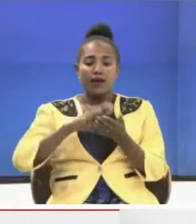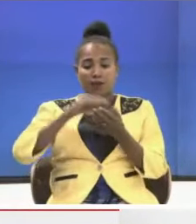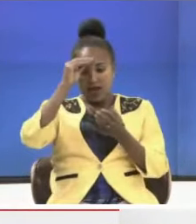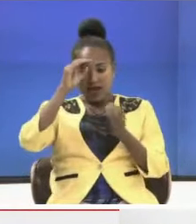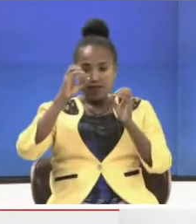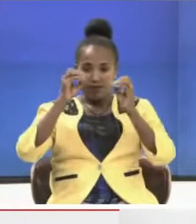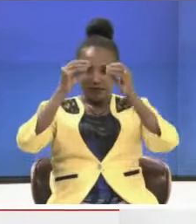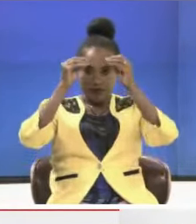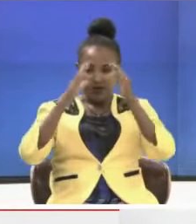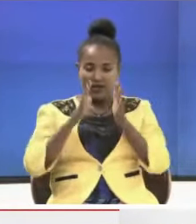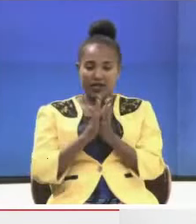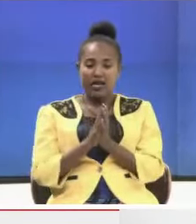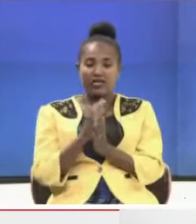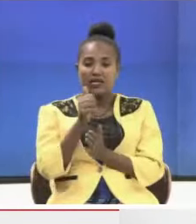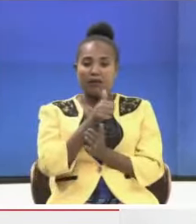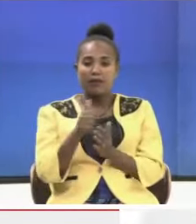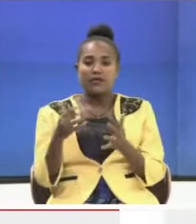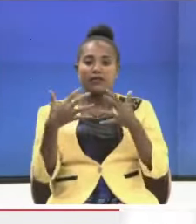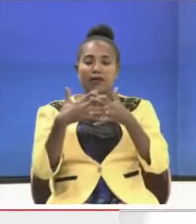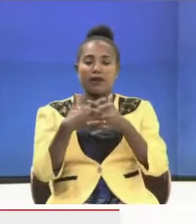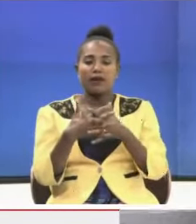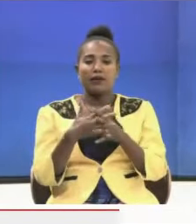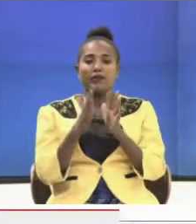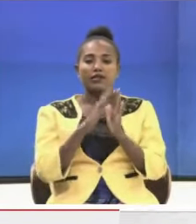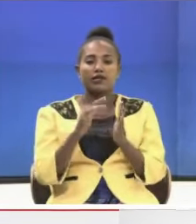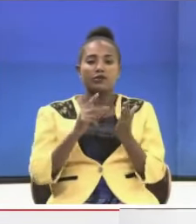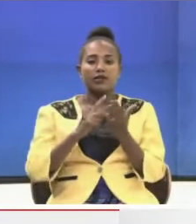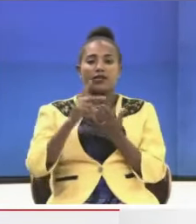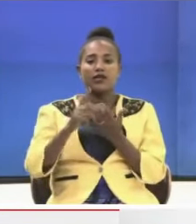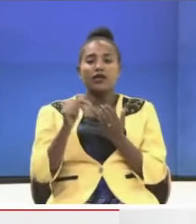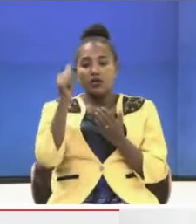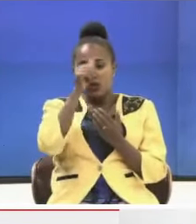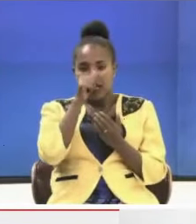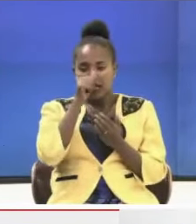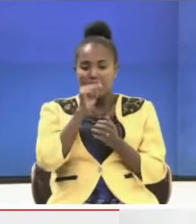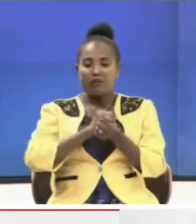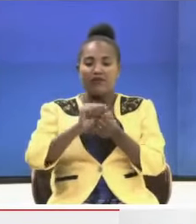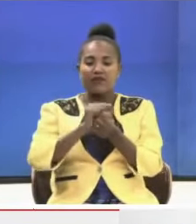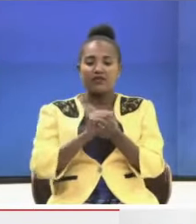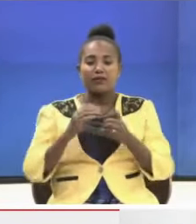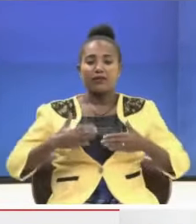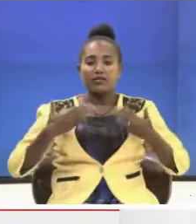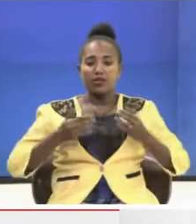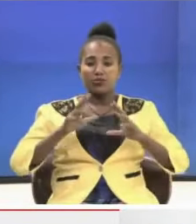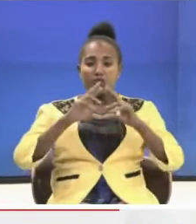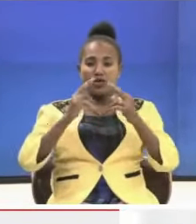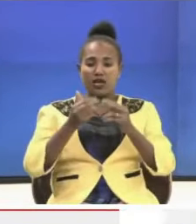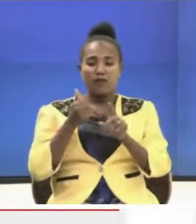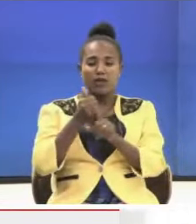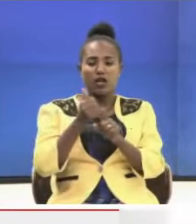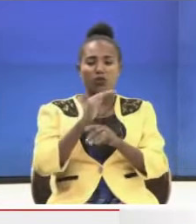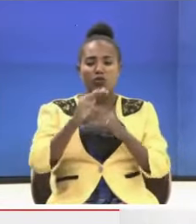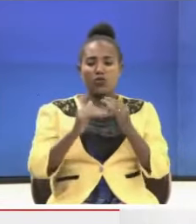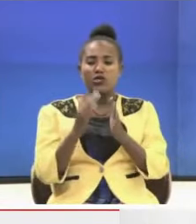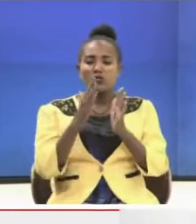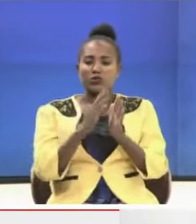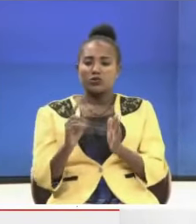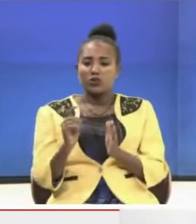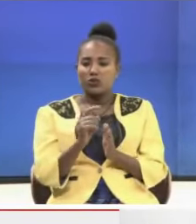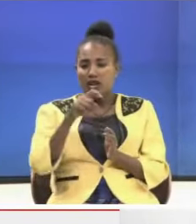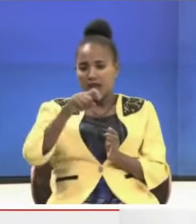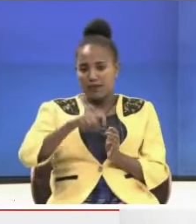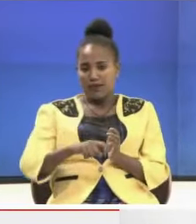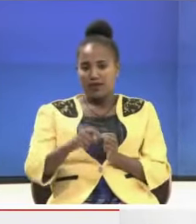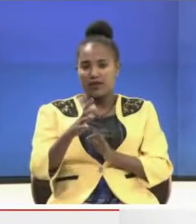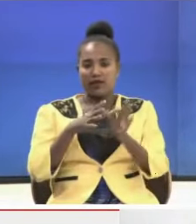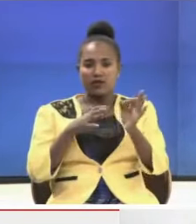መማክርት የአዲስ አበባ ማስተባበሪያ ባዘጋጀው በዚህ መድረክ ኢትዮጵያን በማፍረስ የሚደሰትን ቡድን ለመታገል ሁሉም ዝግጁ መሆን እንዳለበት